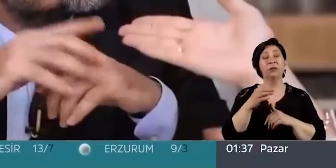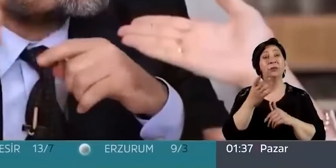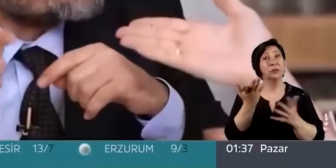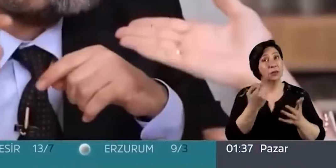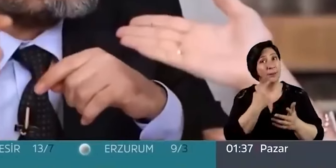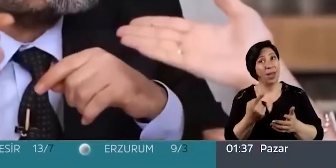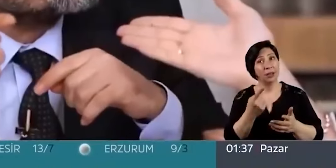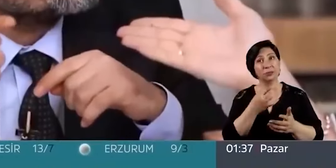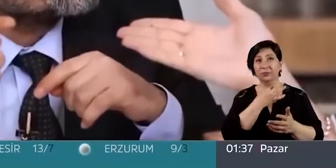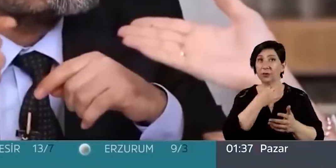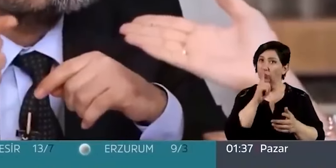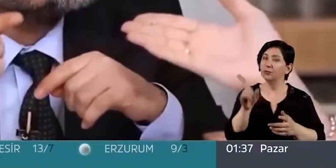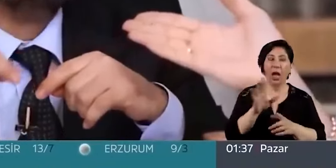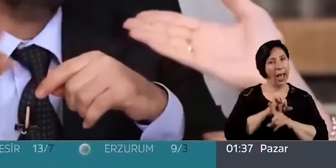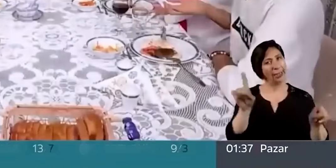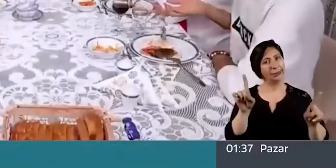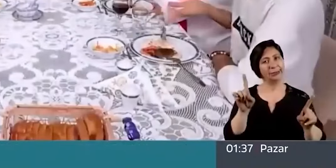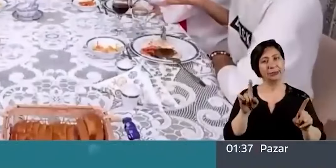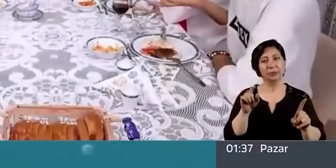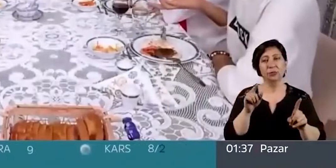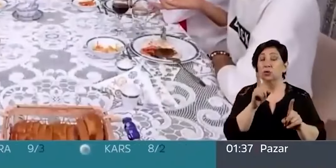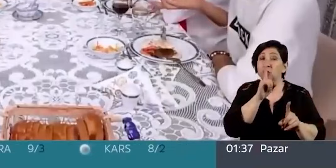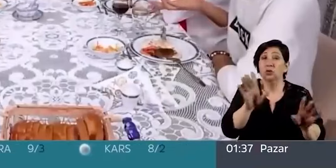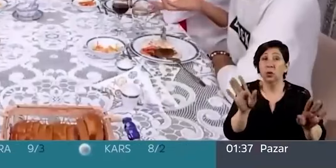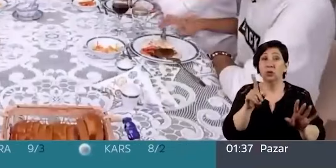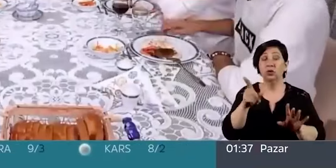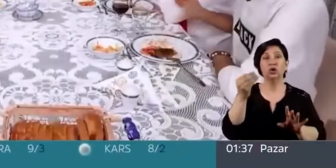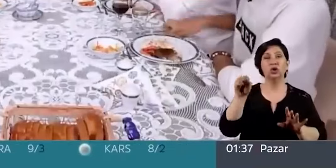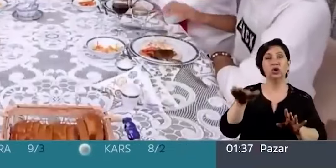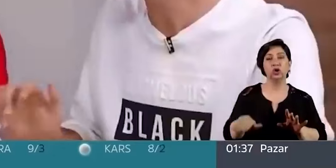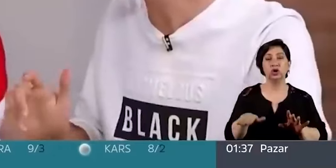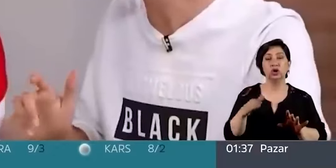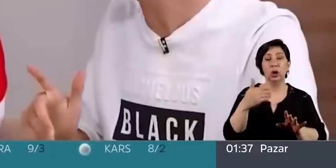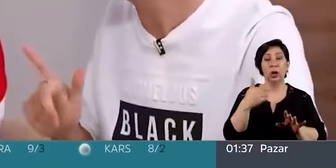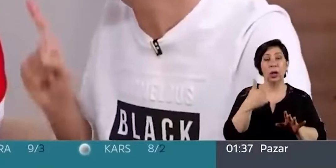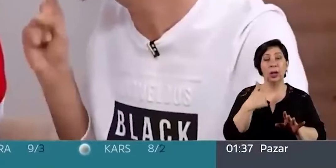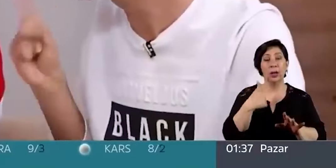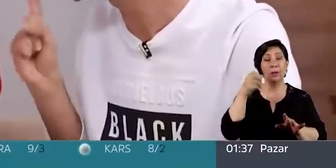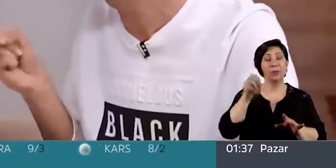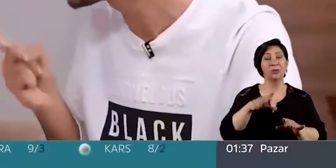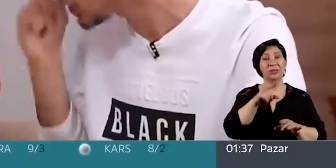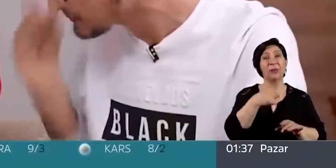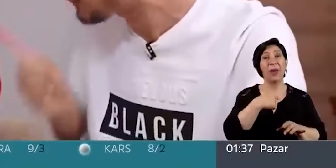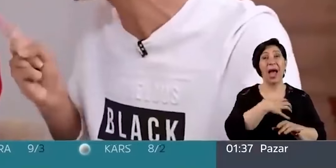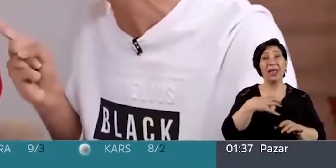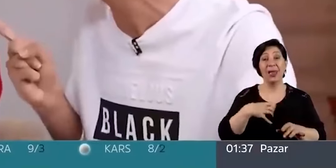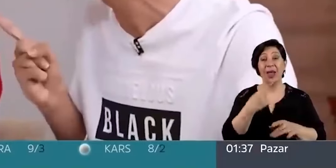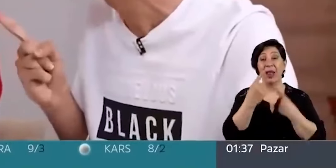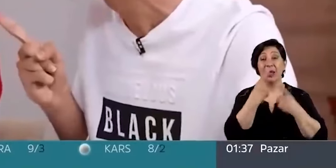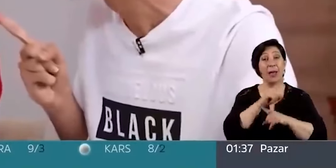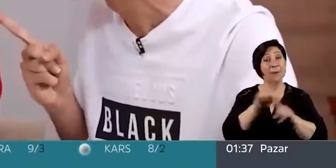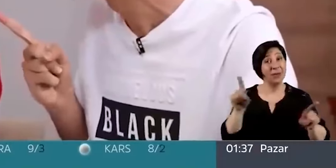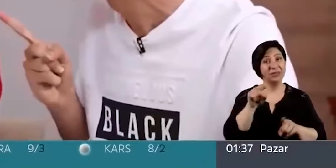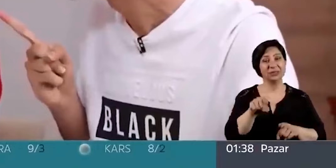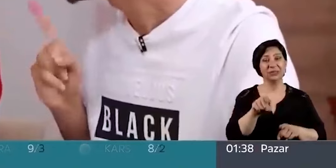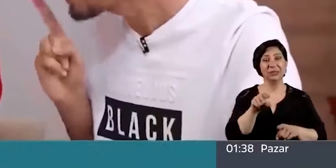Ne demek ya? Susar mısın? Hayır. Bu masada sen... Susmuyorum. Çocukluğunu bir... Ben sizin annenizle ilgiliyorum. Ben bu sorum siz de benim annemle ilgiliyorum.